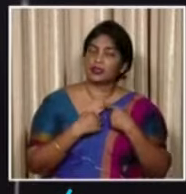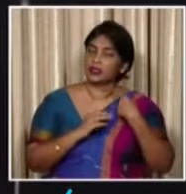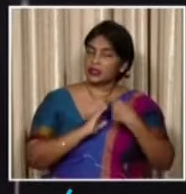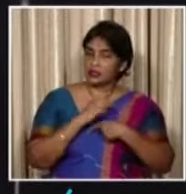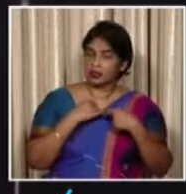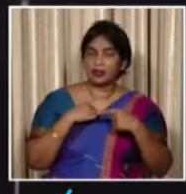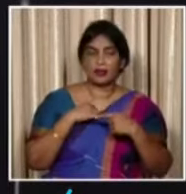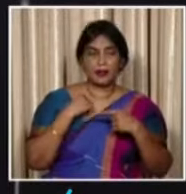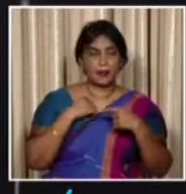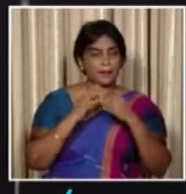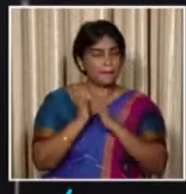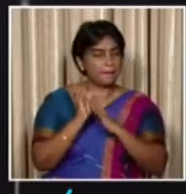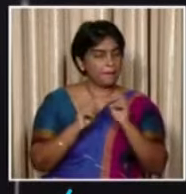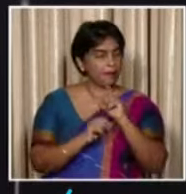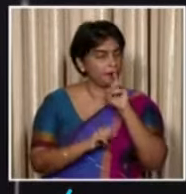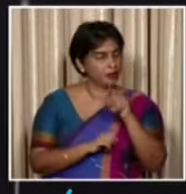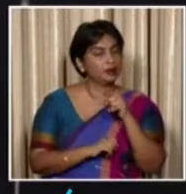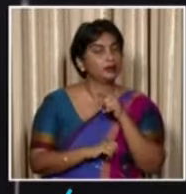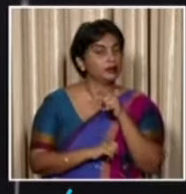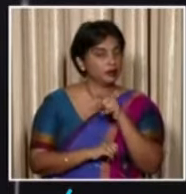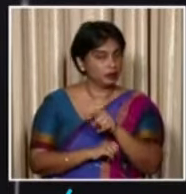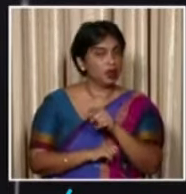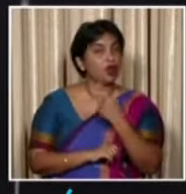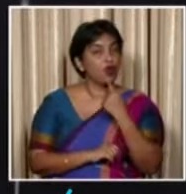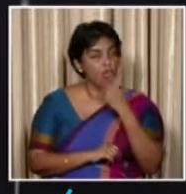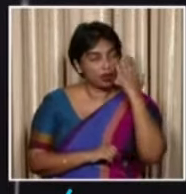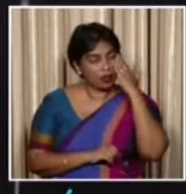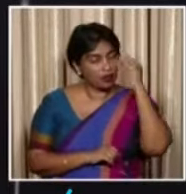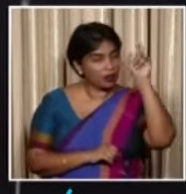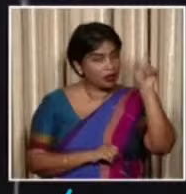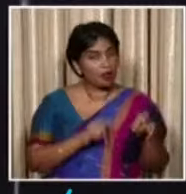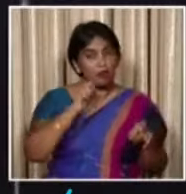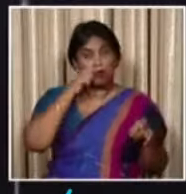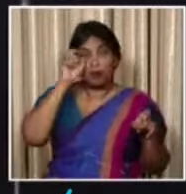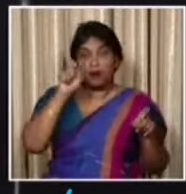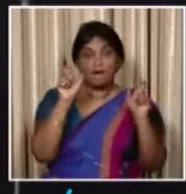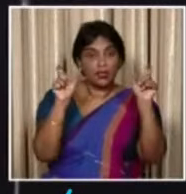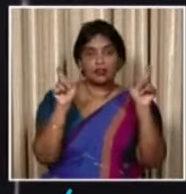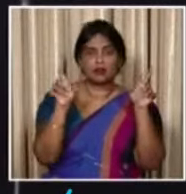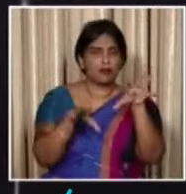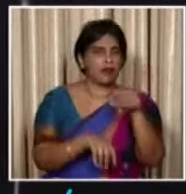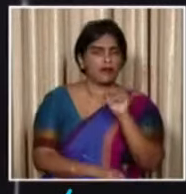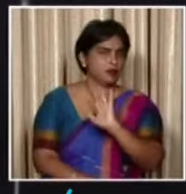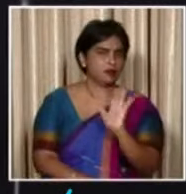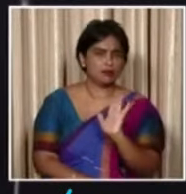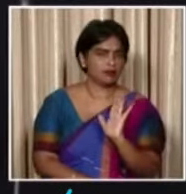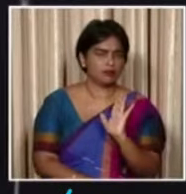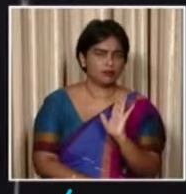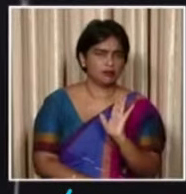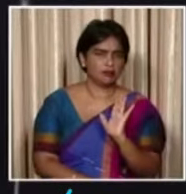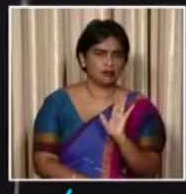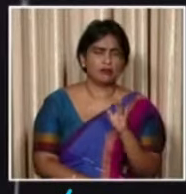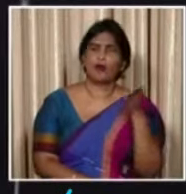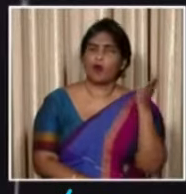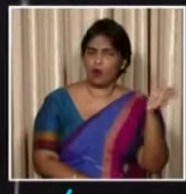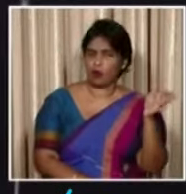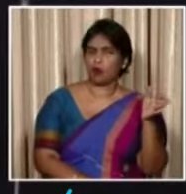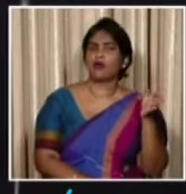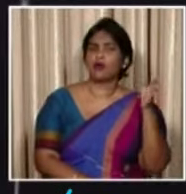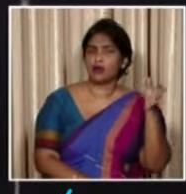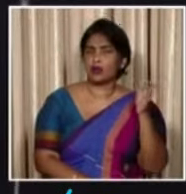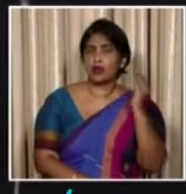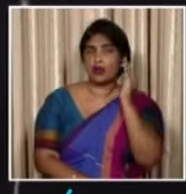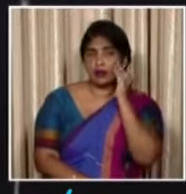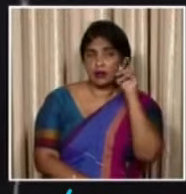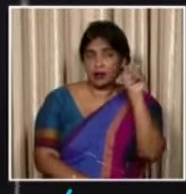ලංකාවේ මාධ්‍යවේදීන්ට කියනවා ඔහු සහ ඇය කියන වචන පාවිච්චි කරන්න එපා කියලා. It's a they කියලා. ඒ කියන්නේ ඔහු සහ ඇය